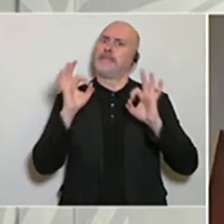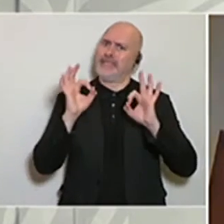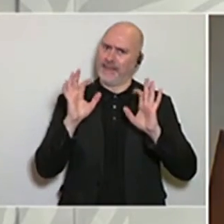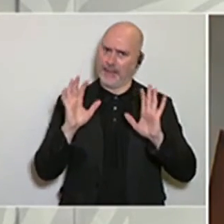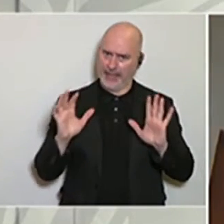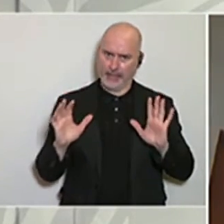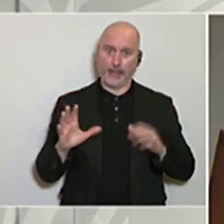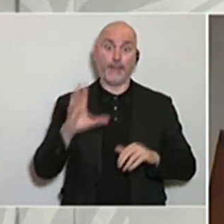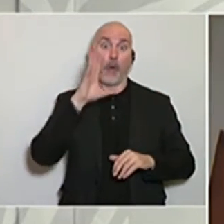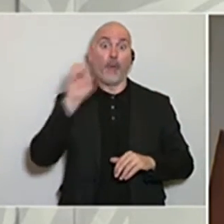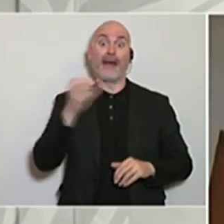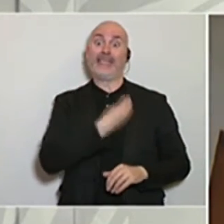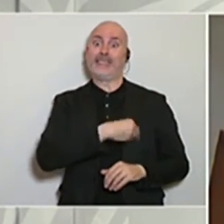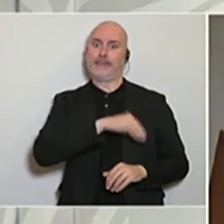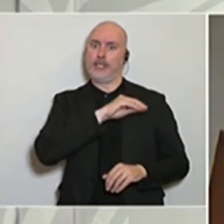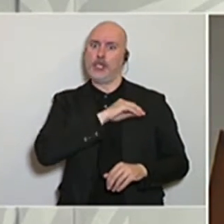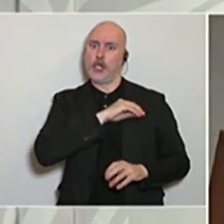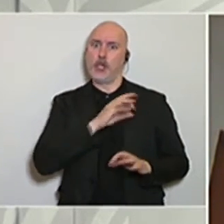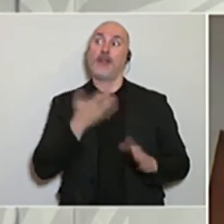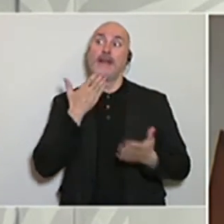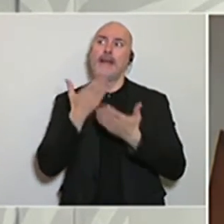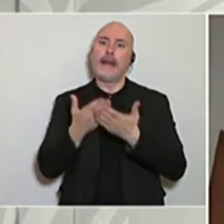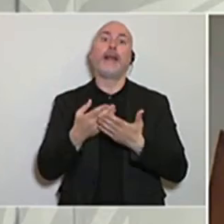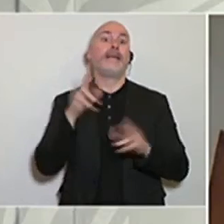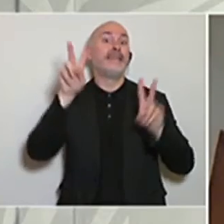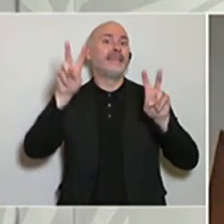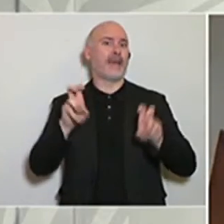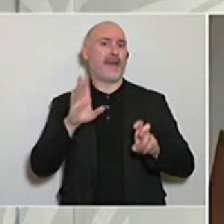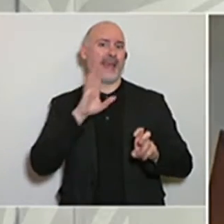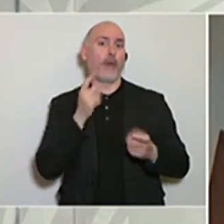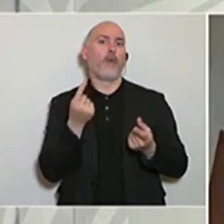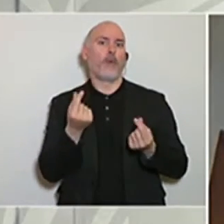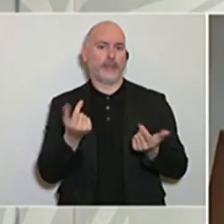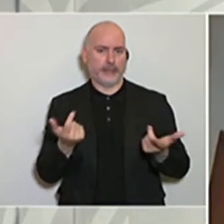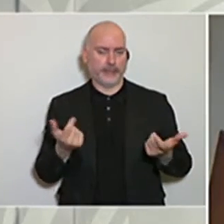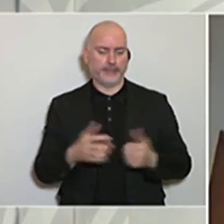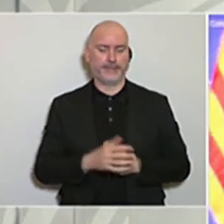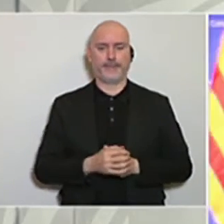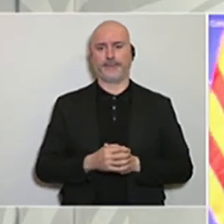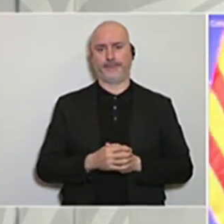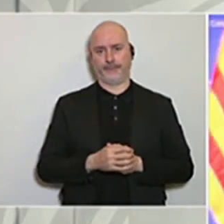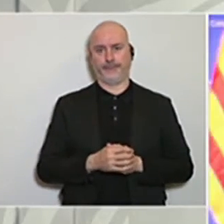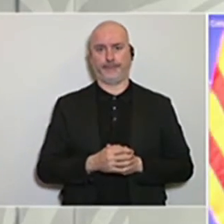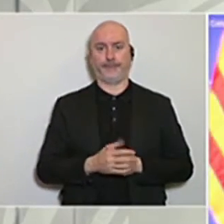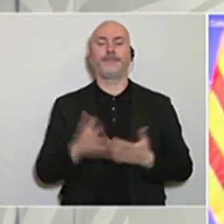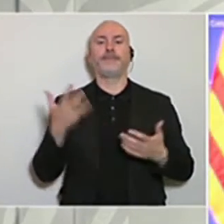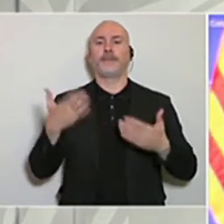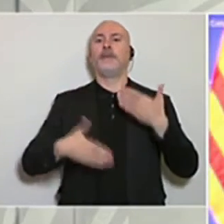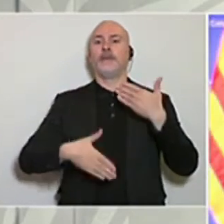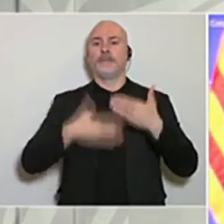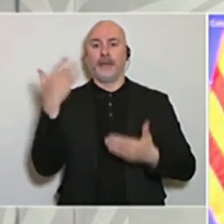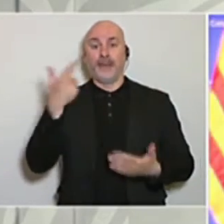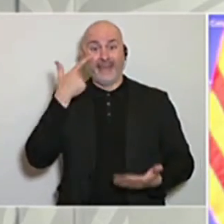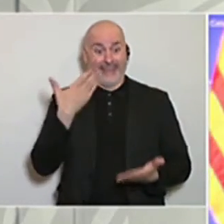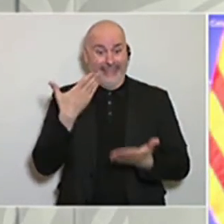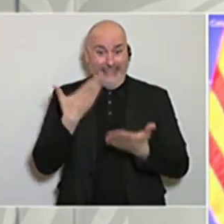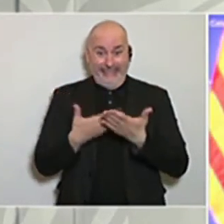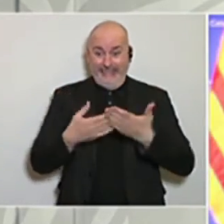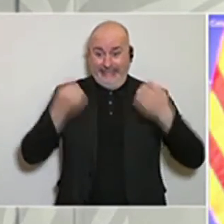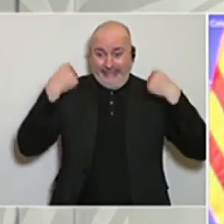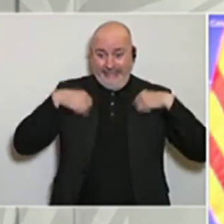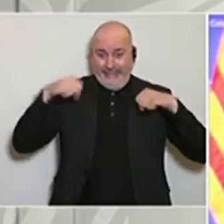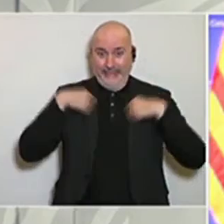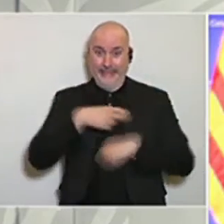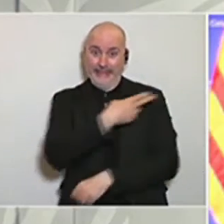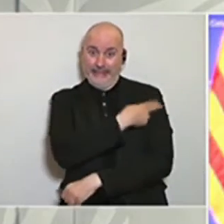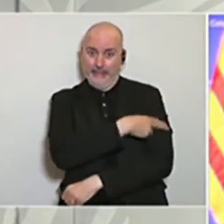específicament al govern espanyol per aquest tema? Gràcies. Bé, per començar, un assaig clínic doncs, és precisament